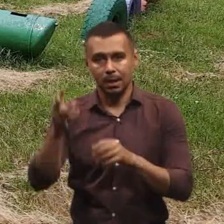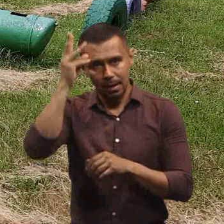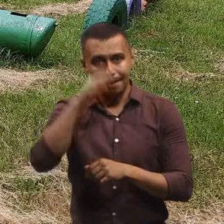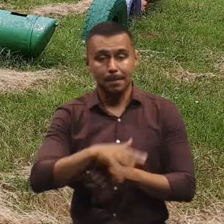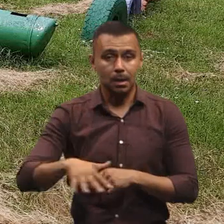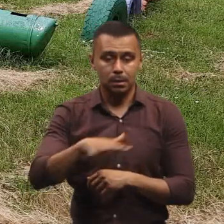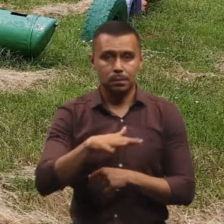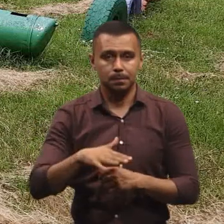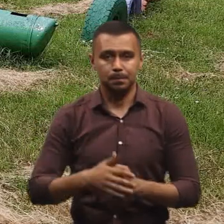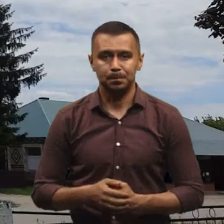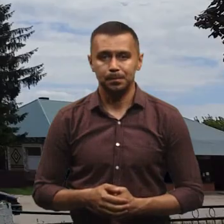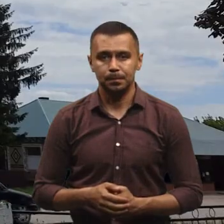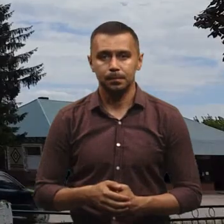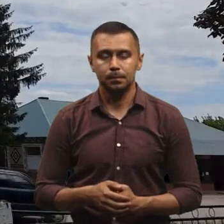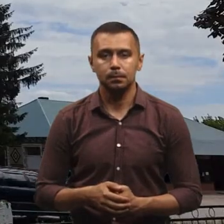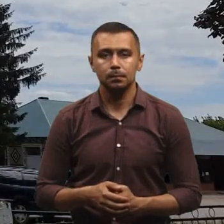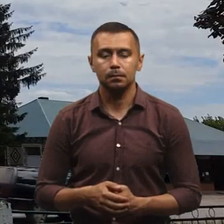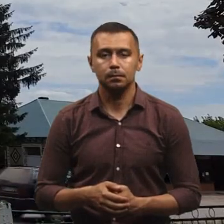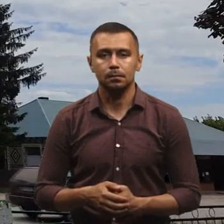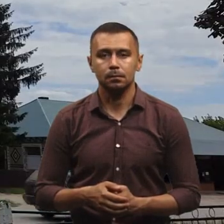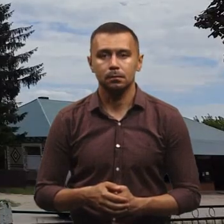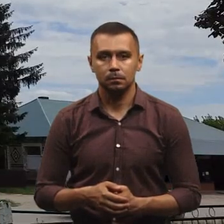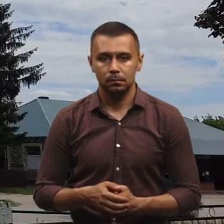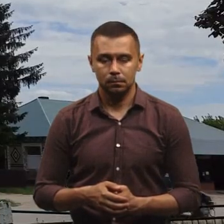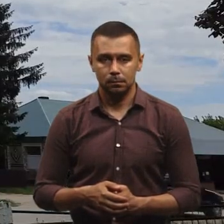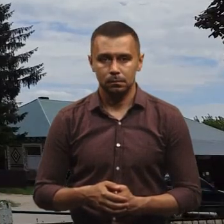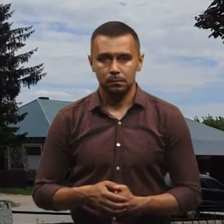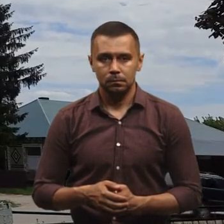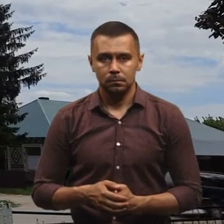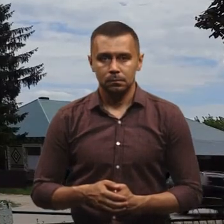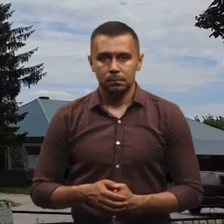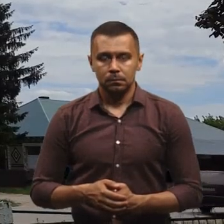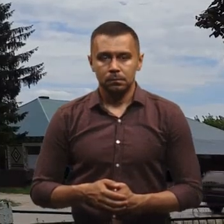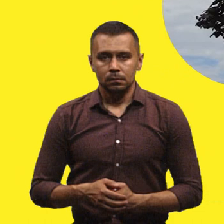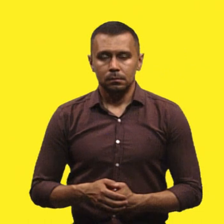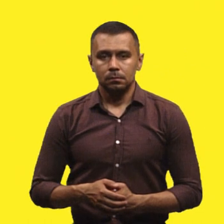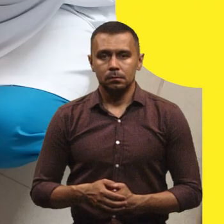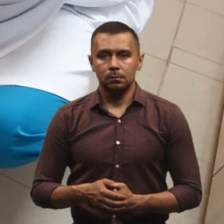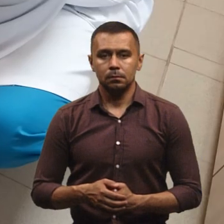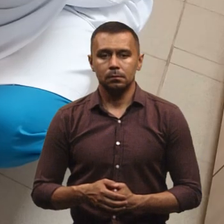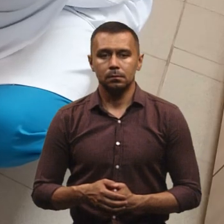Хмельниччині Діана Колесник Оксана євтухова Світлана крентовська суспільні новини Хмельниччина